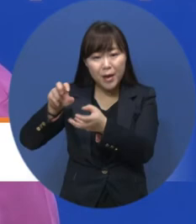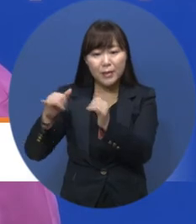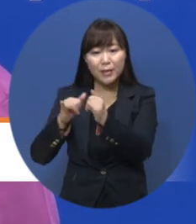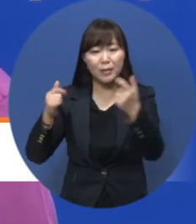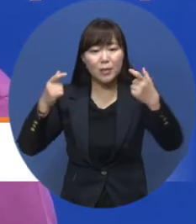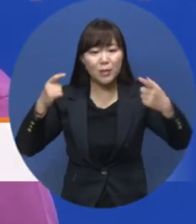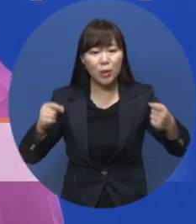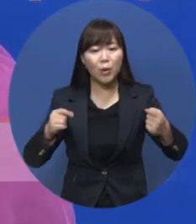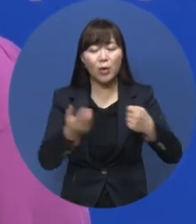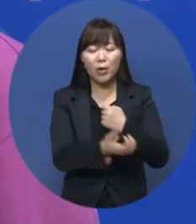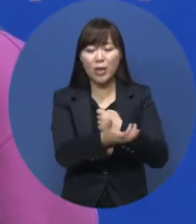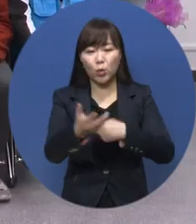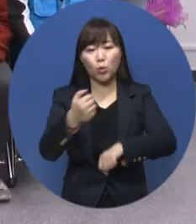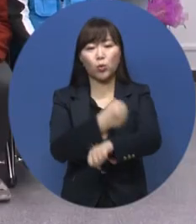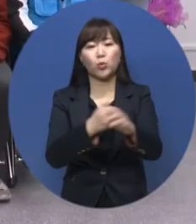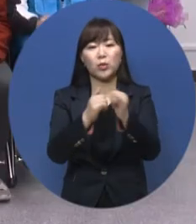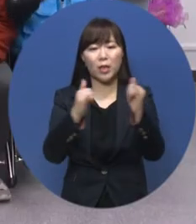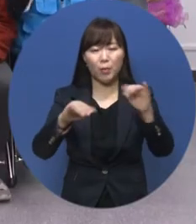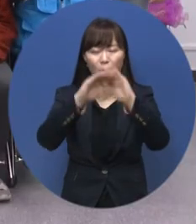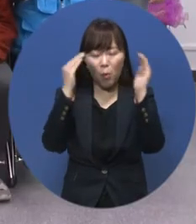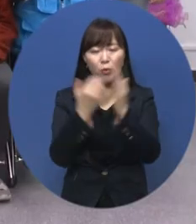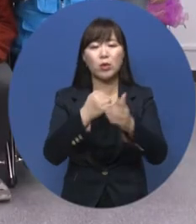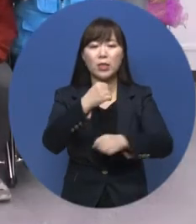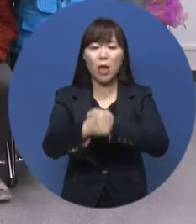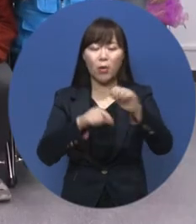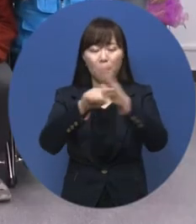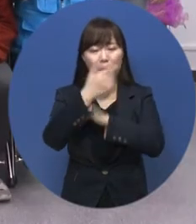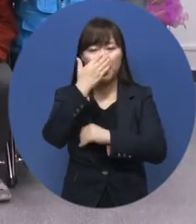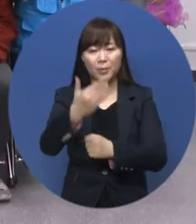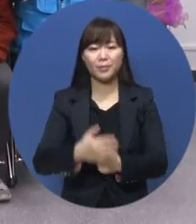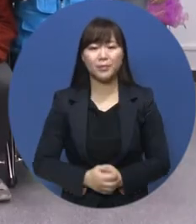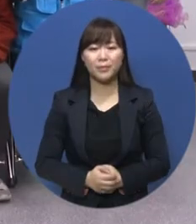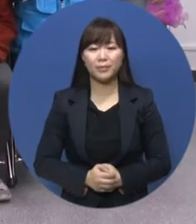택배 배달기사 등 이동노동자라면 누구나 자유롭게 이용할 수 있습니다.